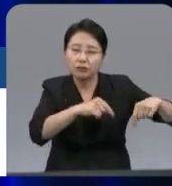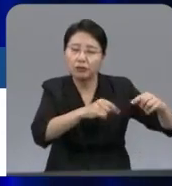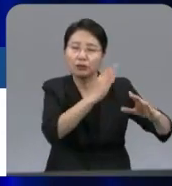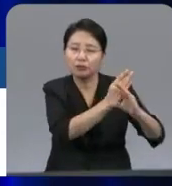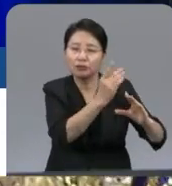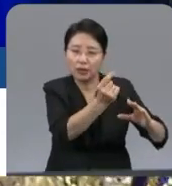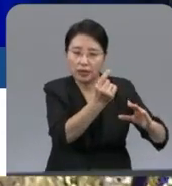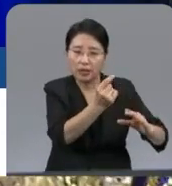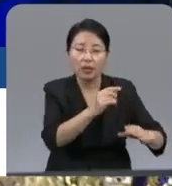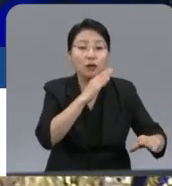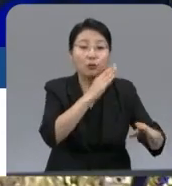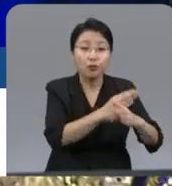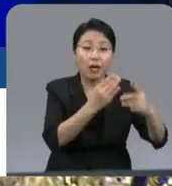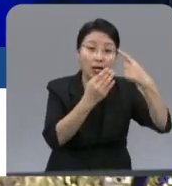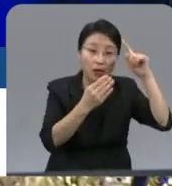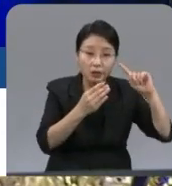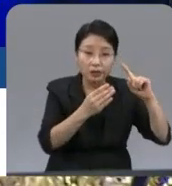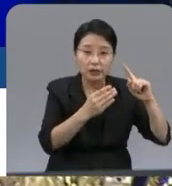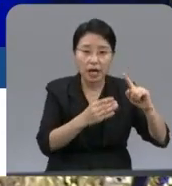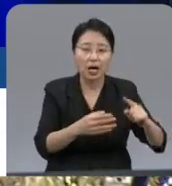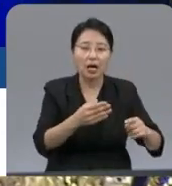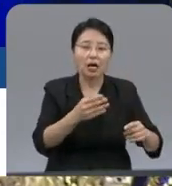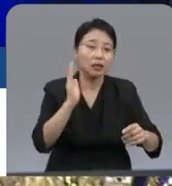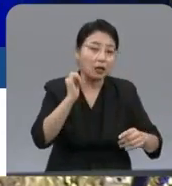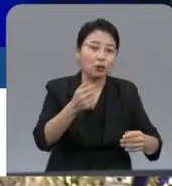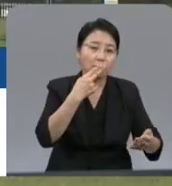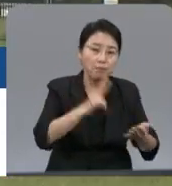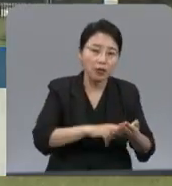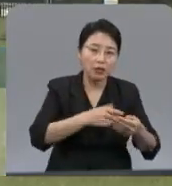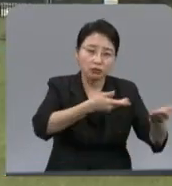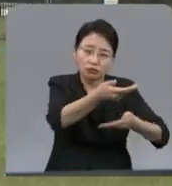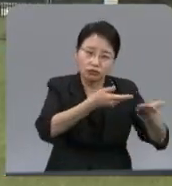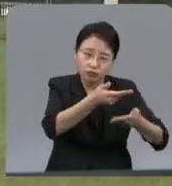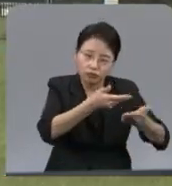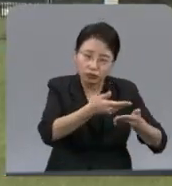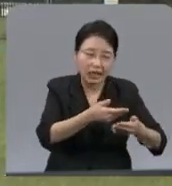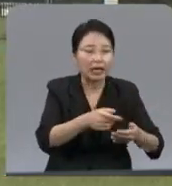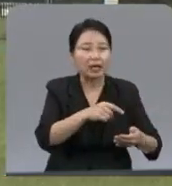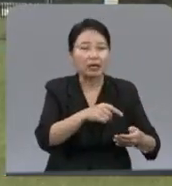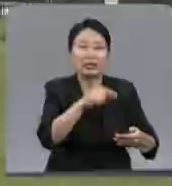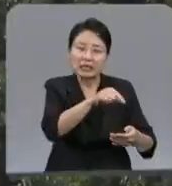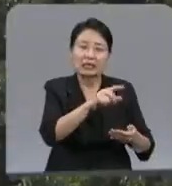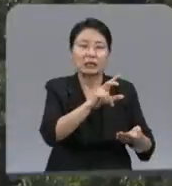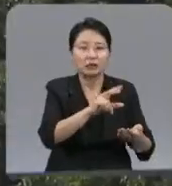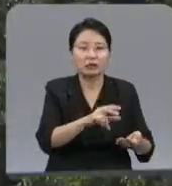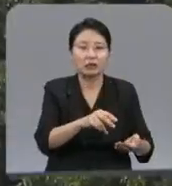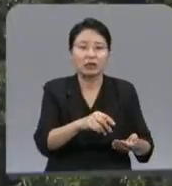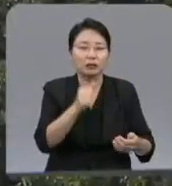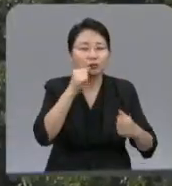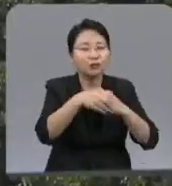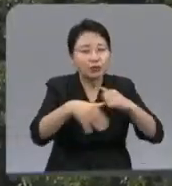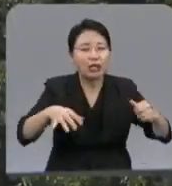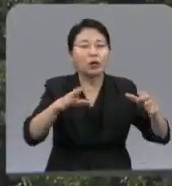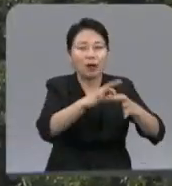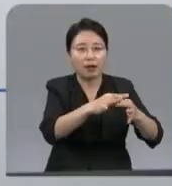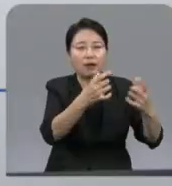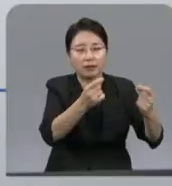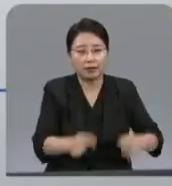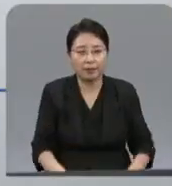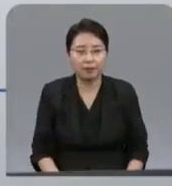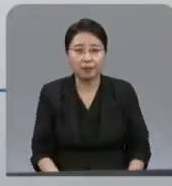спутников и атомных подводных лодок между тем советские национальной безопасности Белого дома